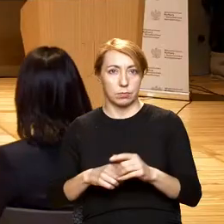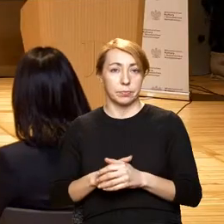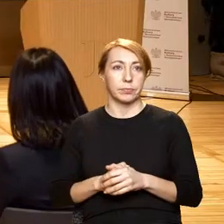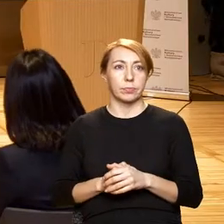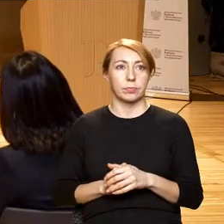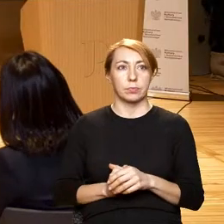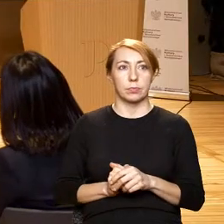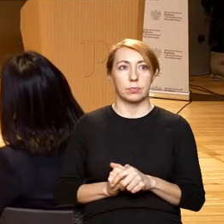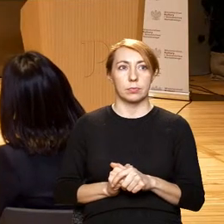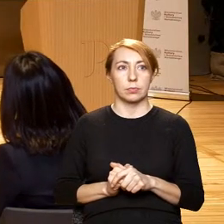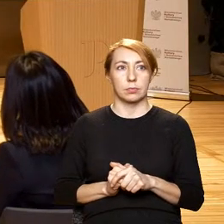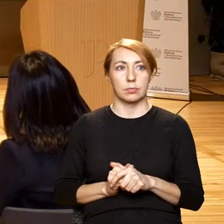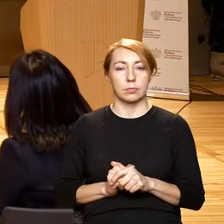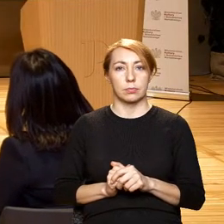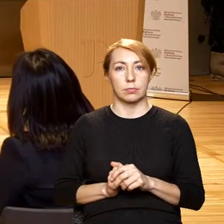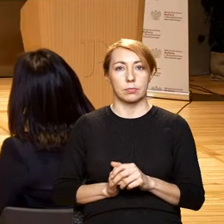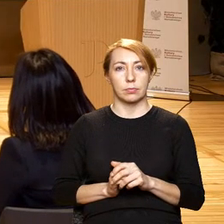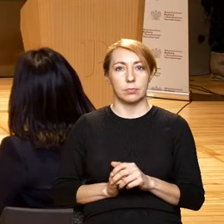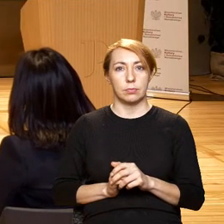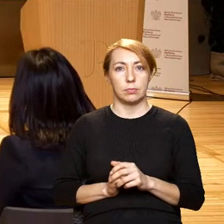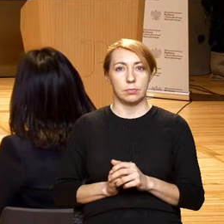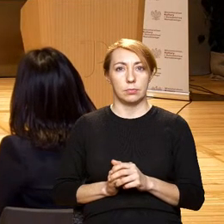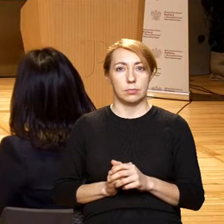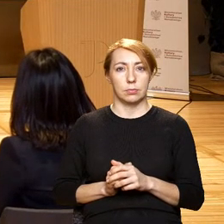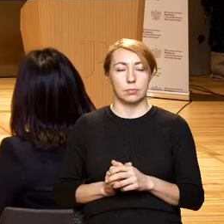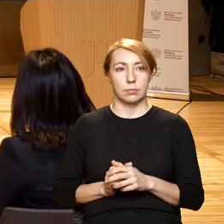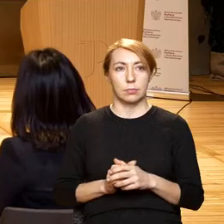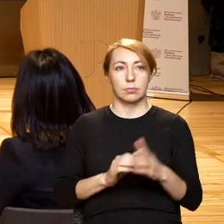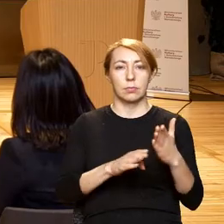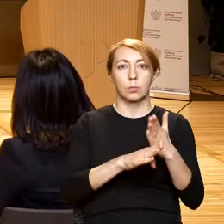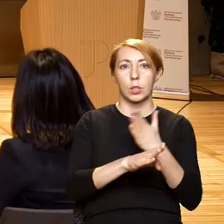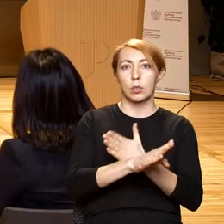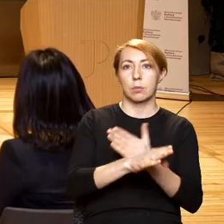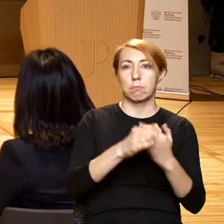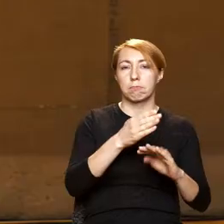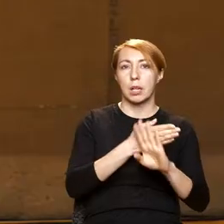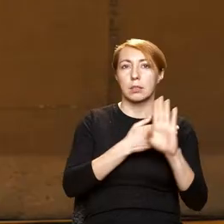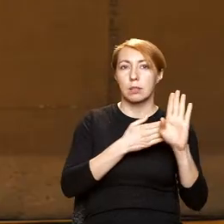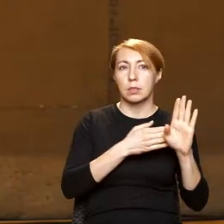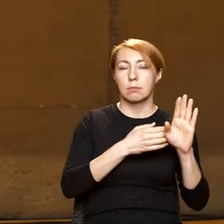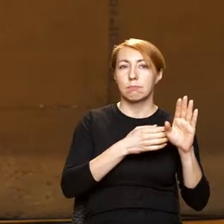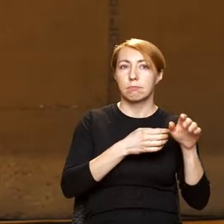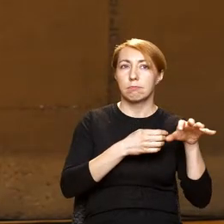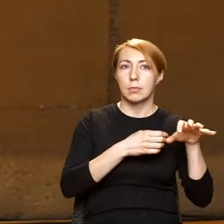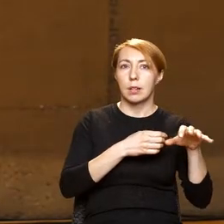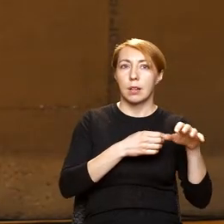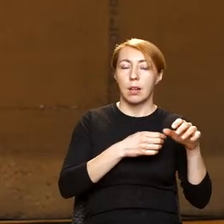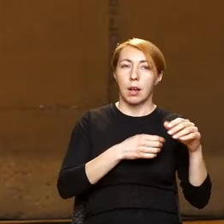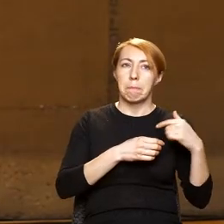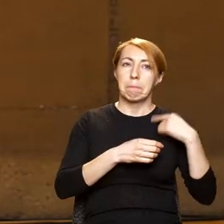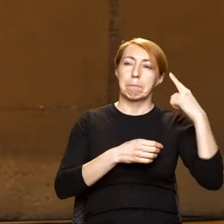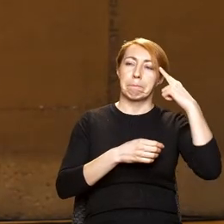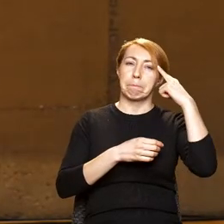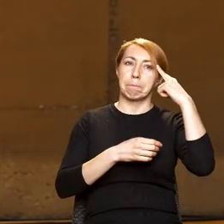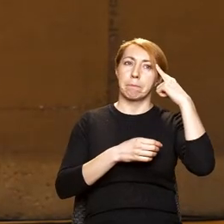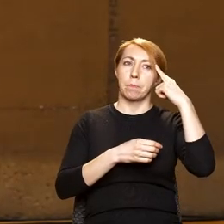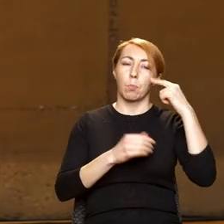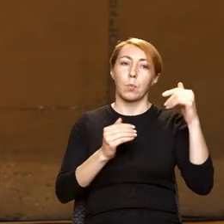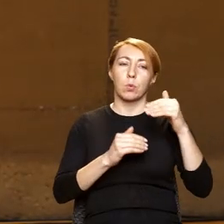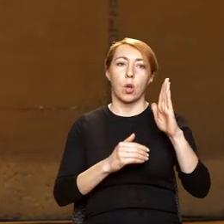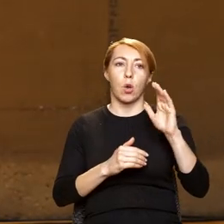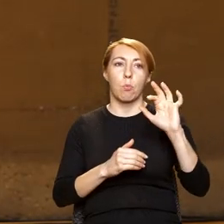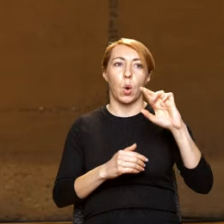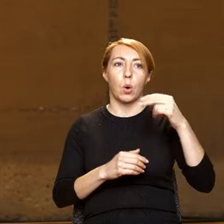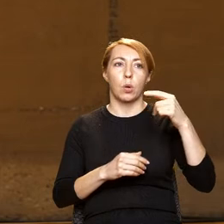właśnie po poprzedniej prezentacji, po poprzednim panelu mamy tak w głowie, że może Bronisław taki